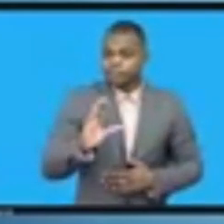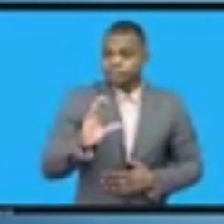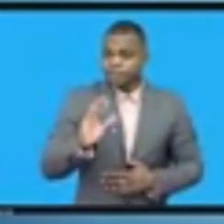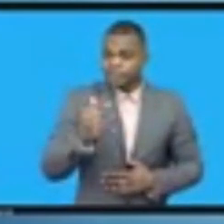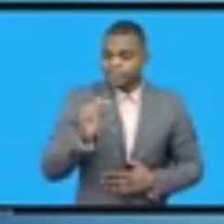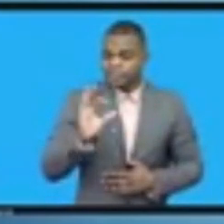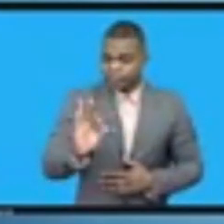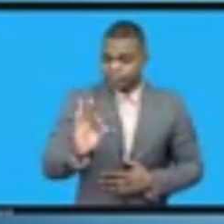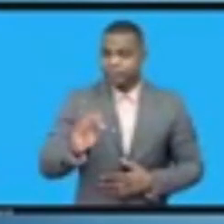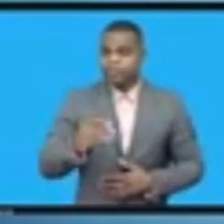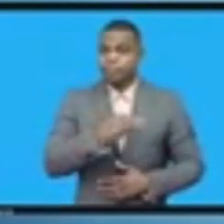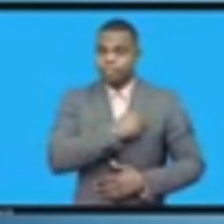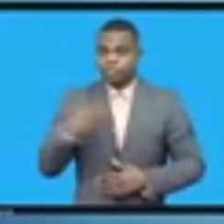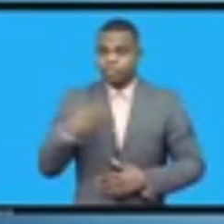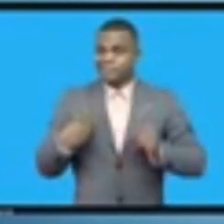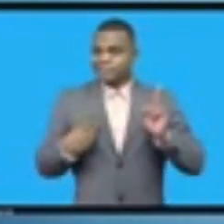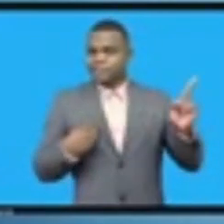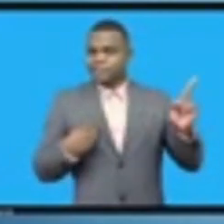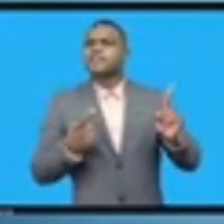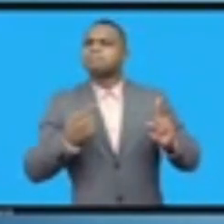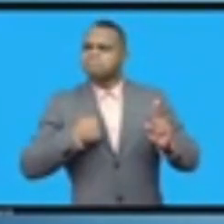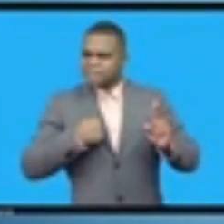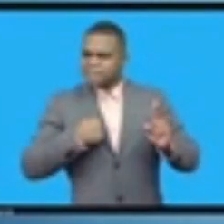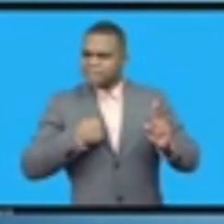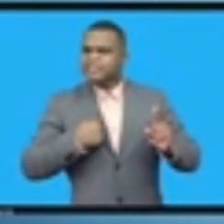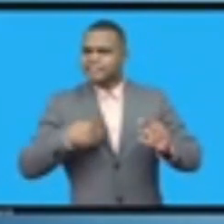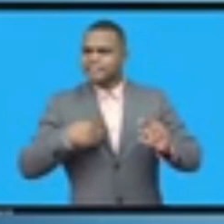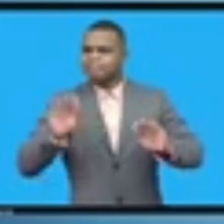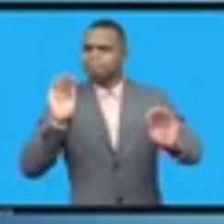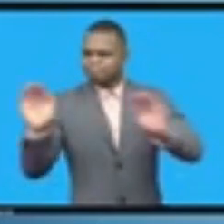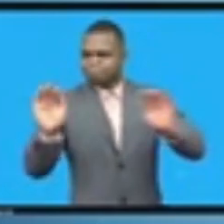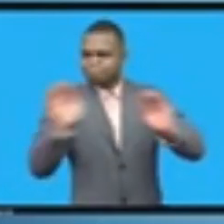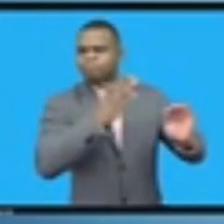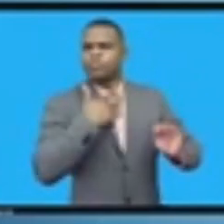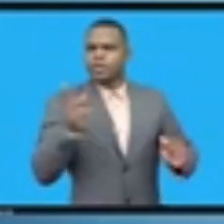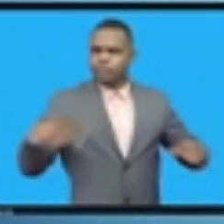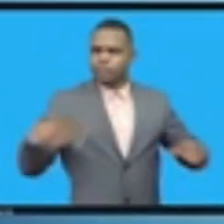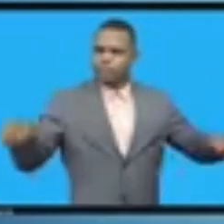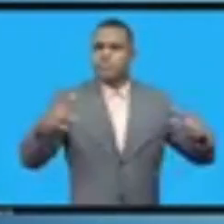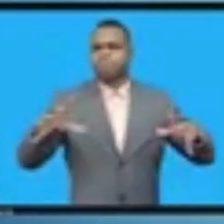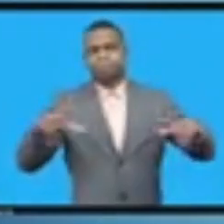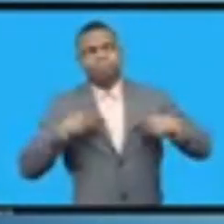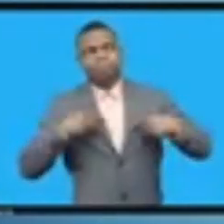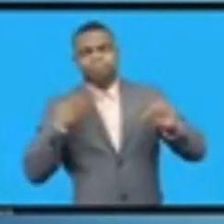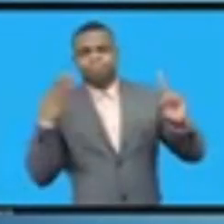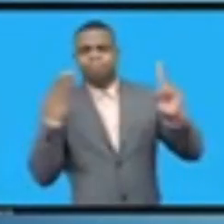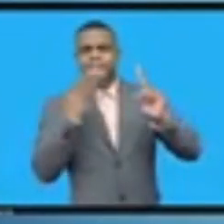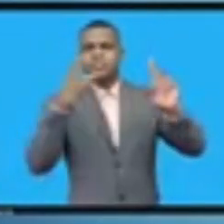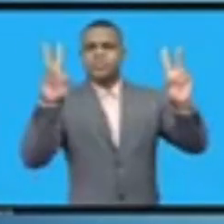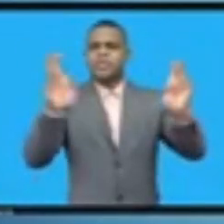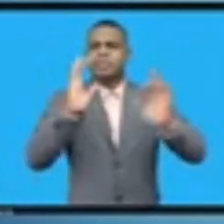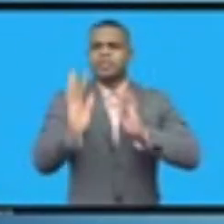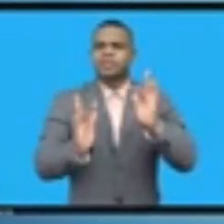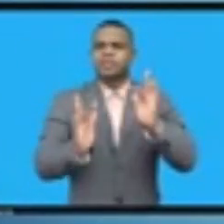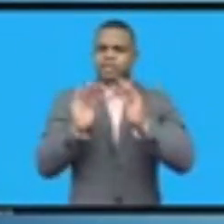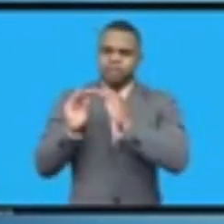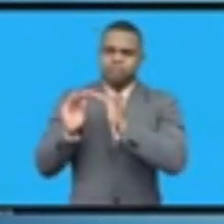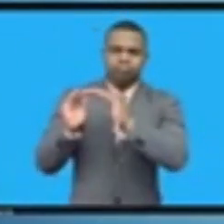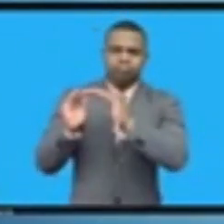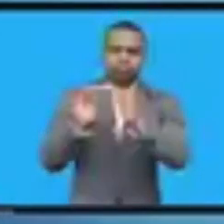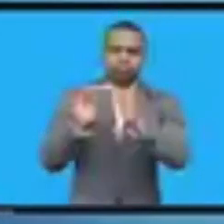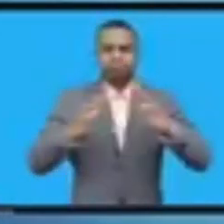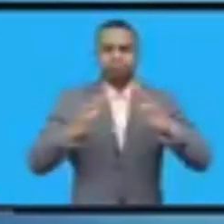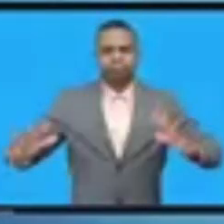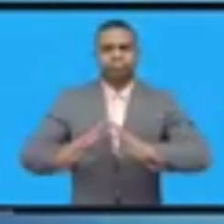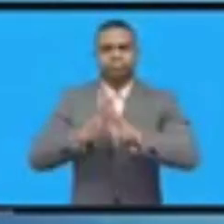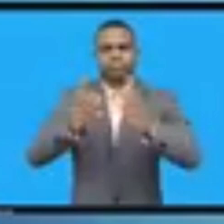论了这个全球互联网这样的一个主题和数字未来的主题。那么在今年的